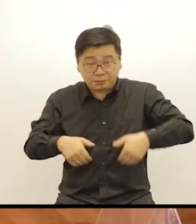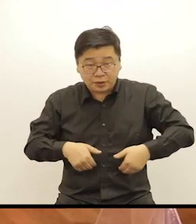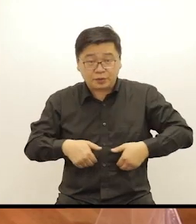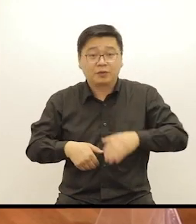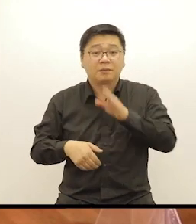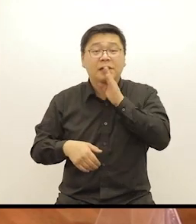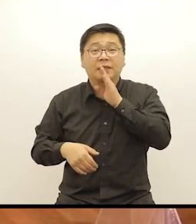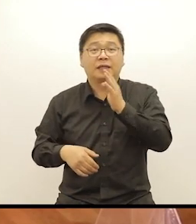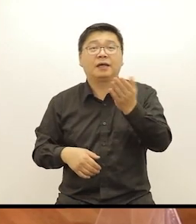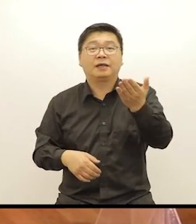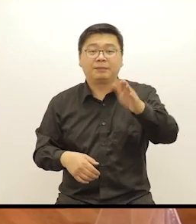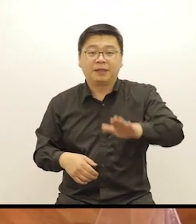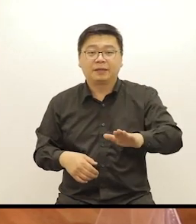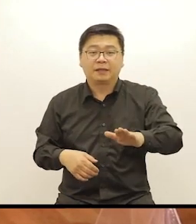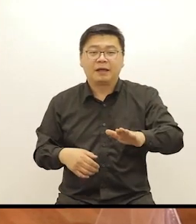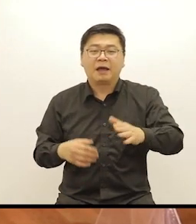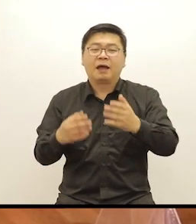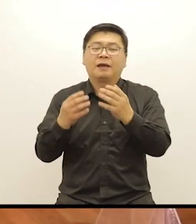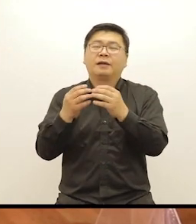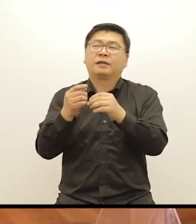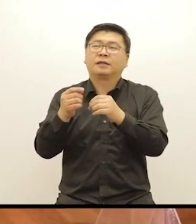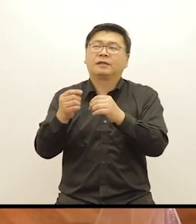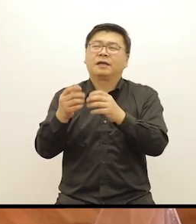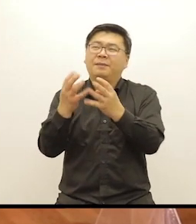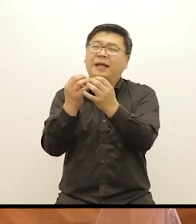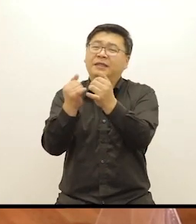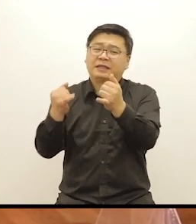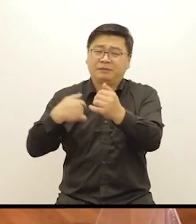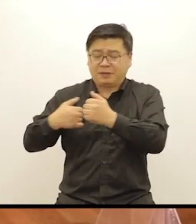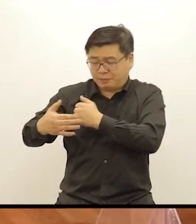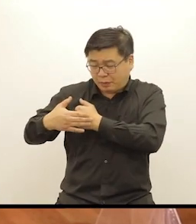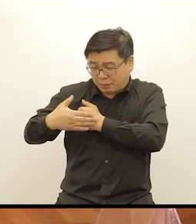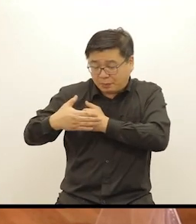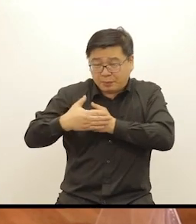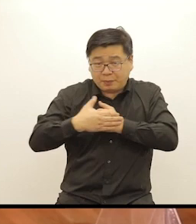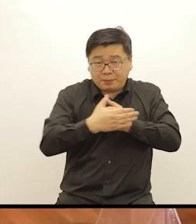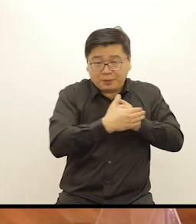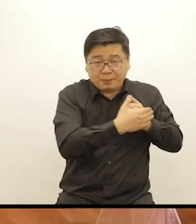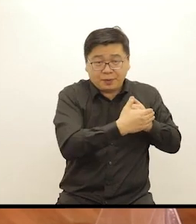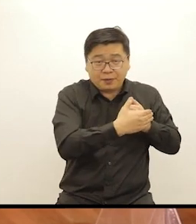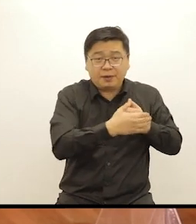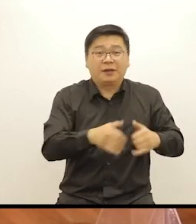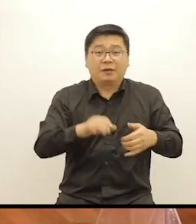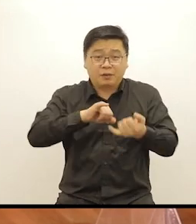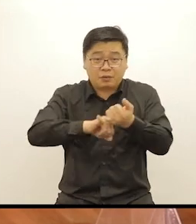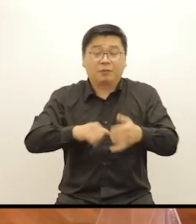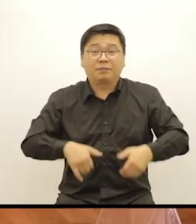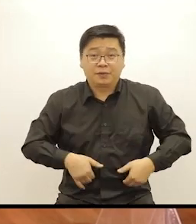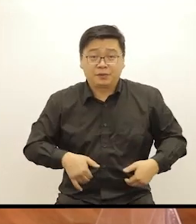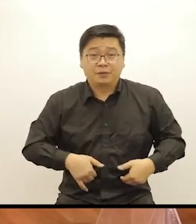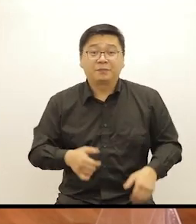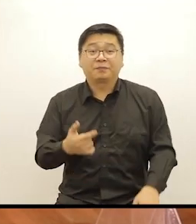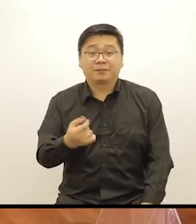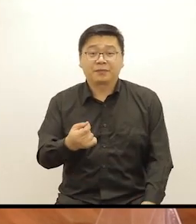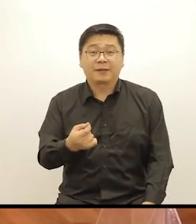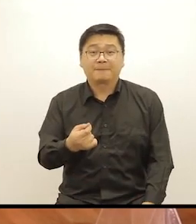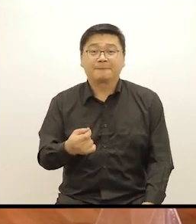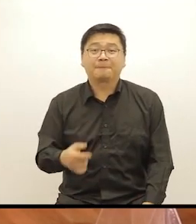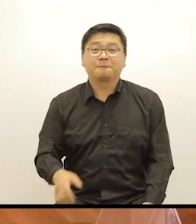필요하지만 또 수많은 사람들의 도움이 꼭 있어야 되잖아요. 네.